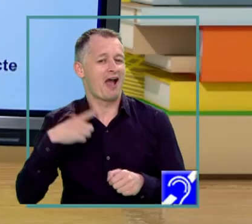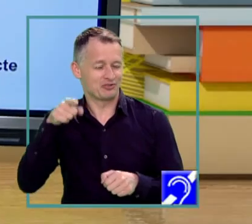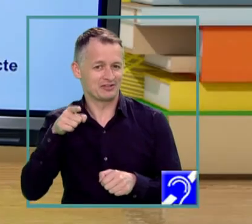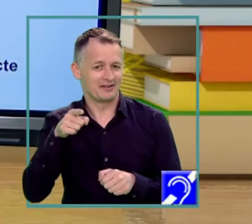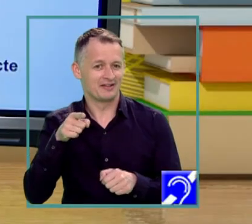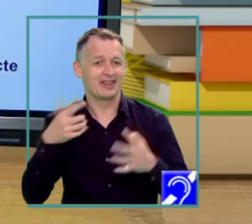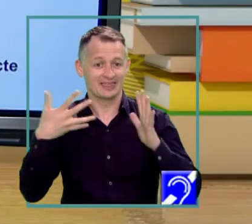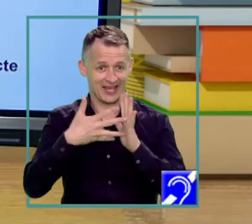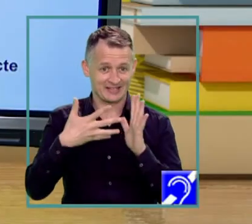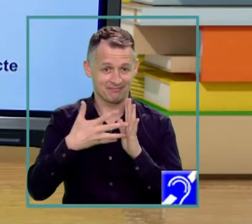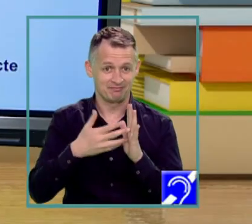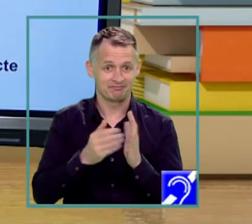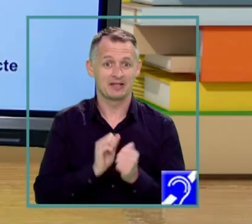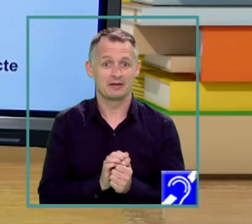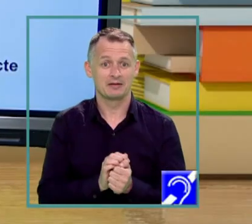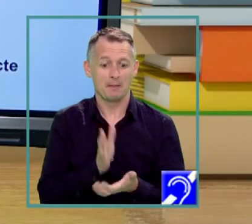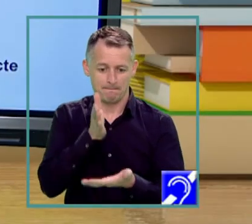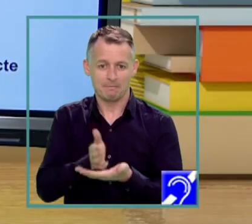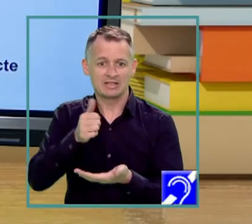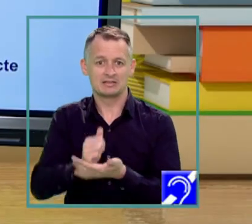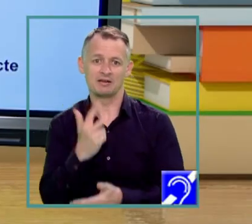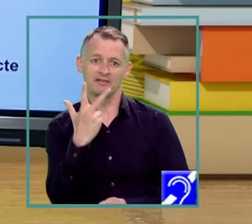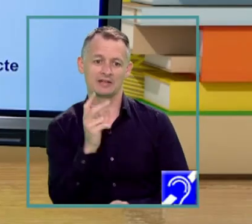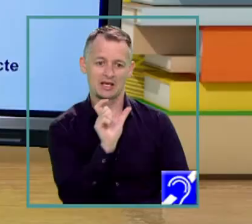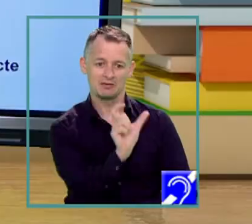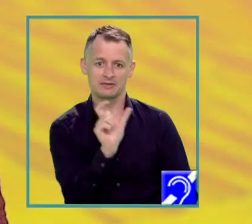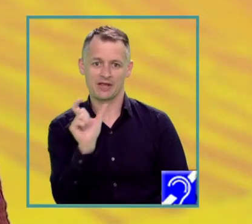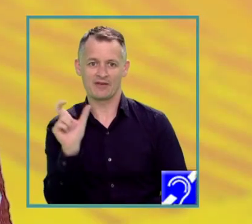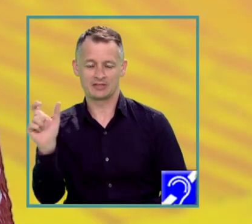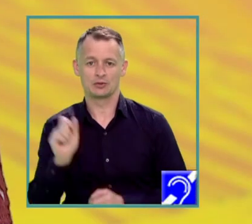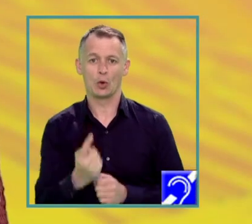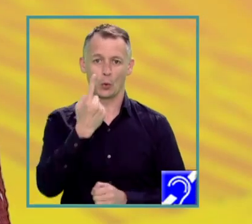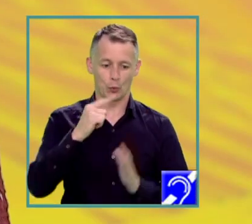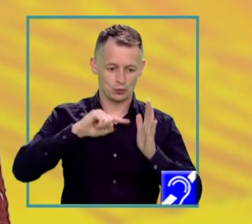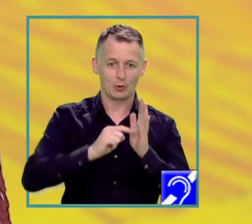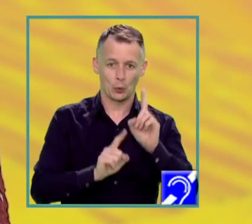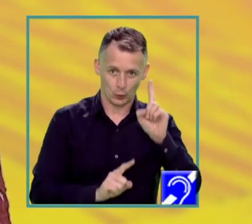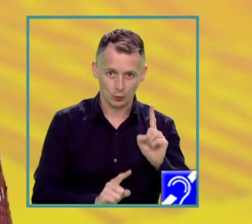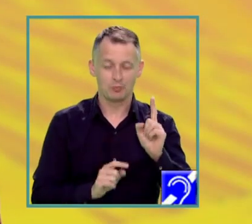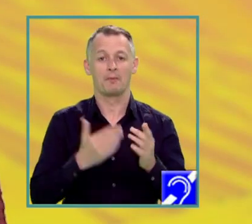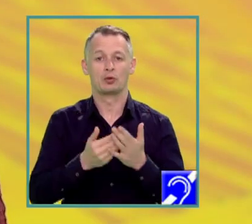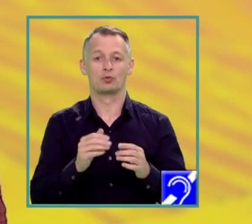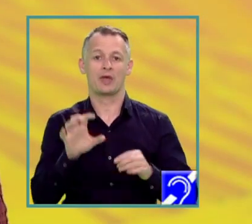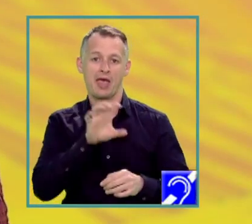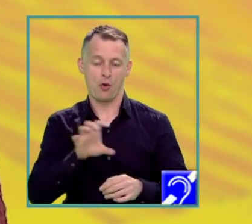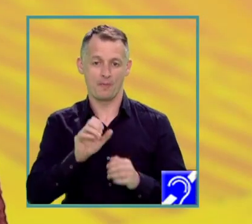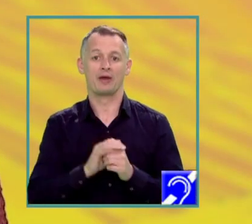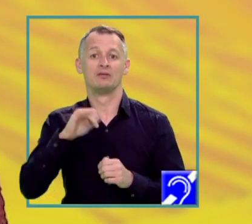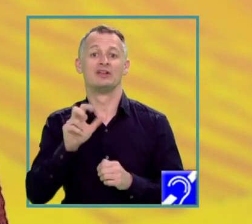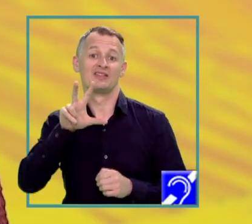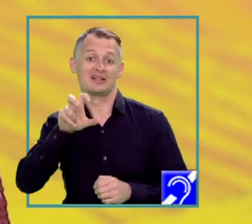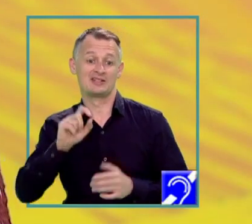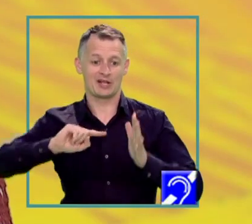ele este împărțit în trei secvențe una subiectul 1 dedicate Europei 30 de puncte